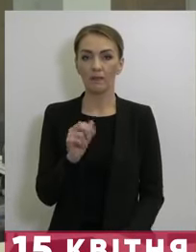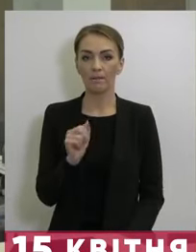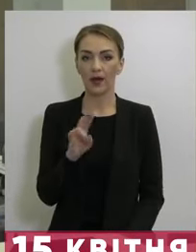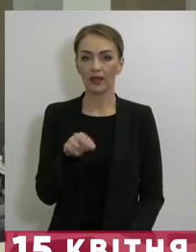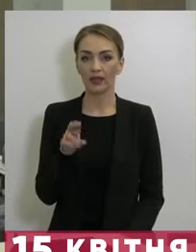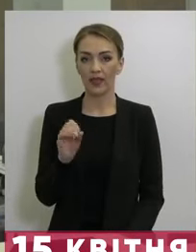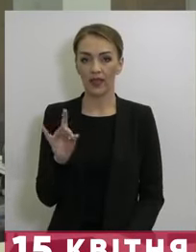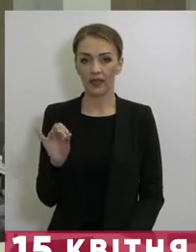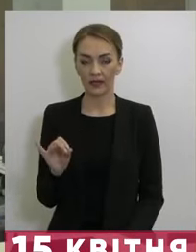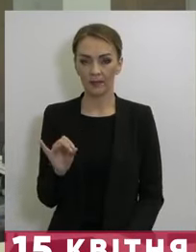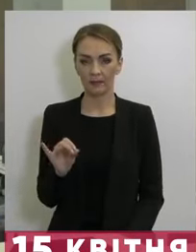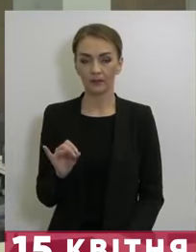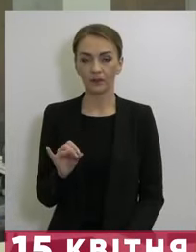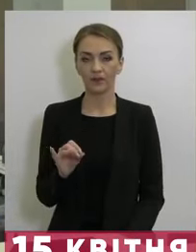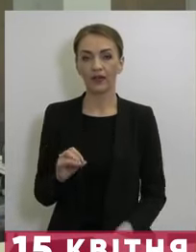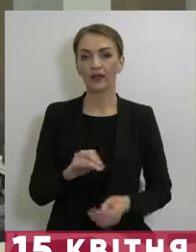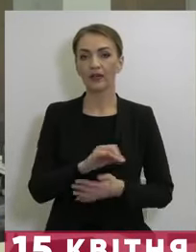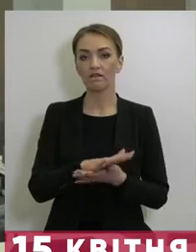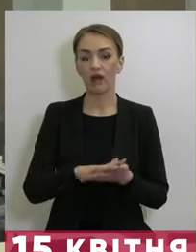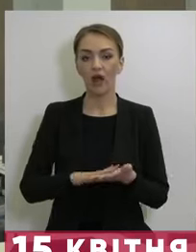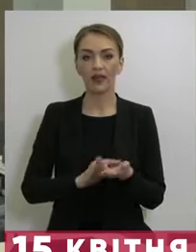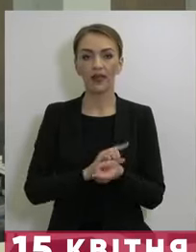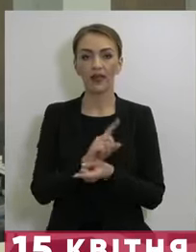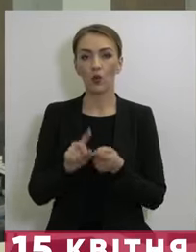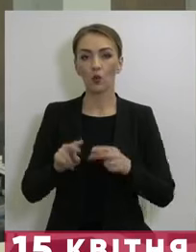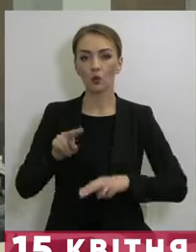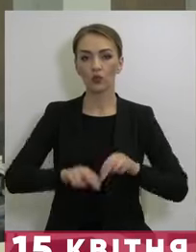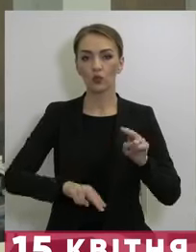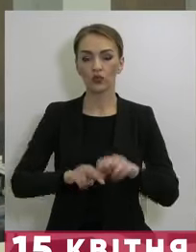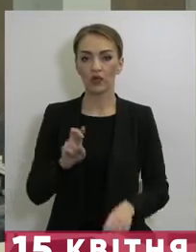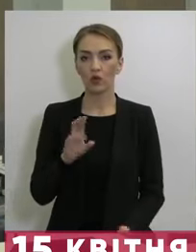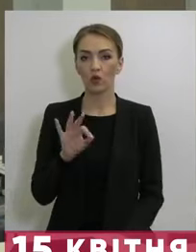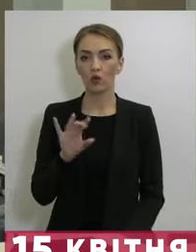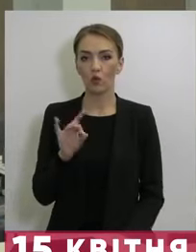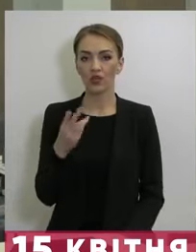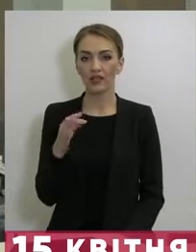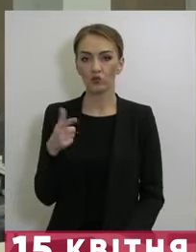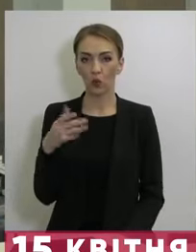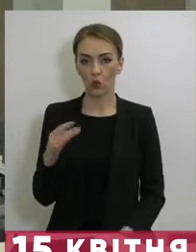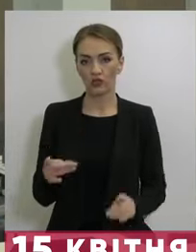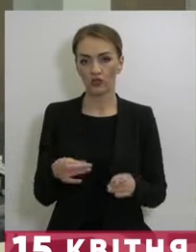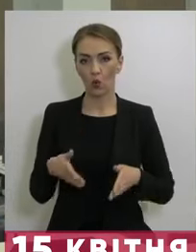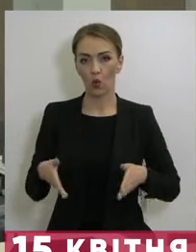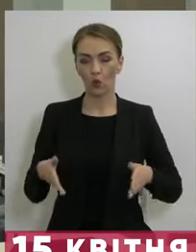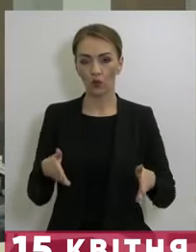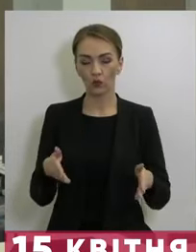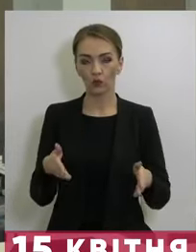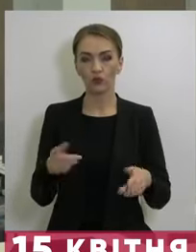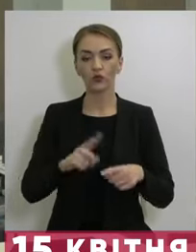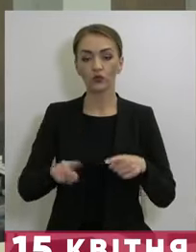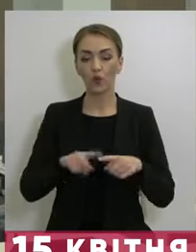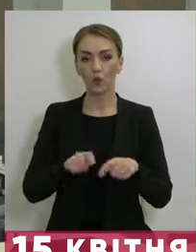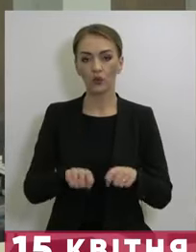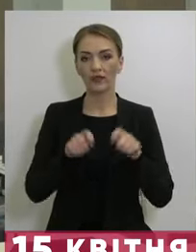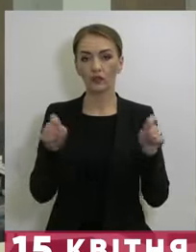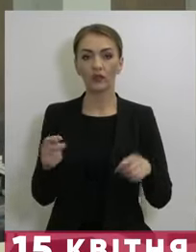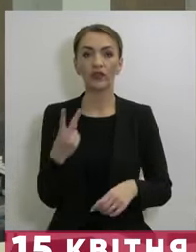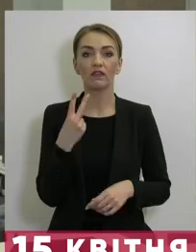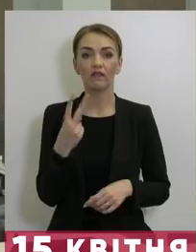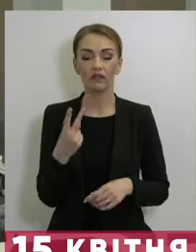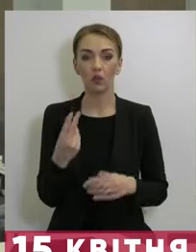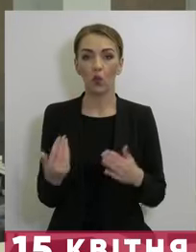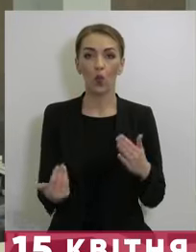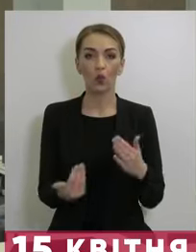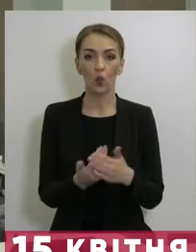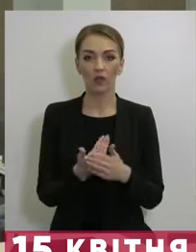Бандери. Триває реконструкція Борщагівського шляхопроводу. Там скоро відкриють ще дві оновлені